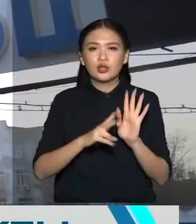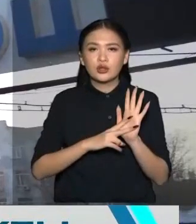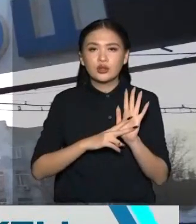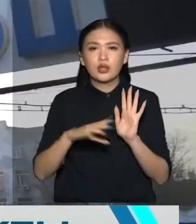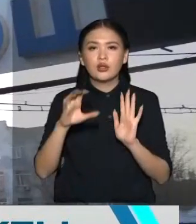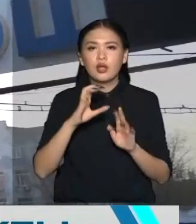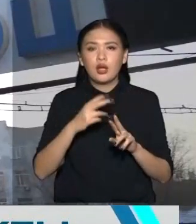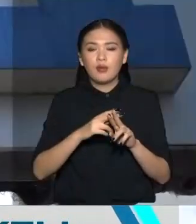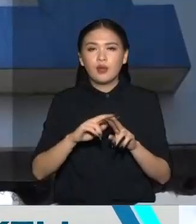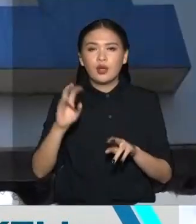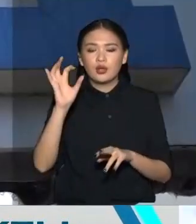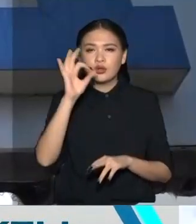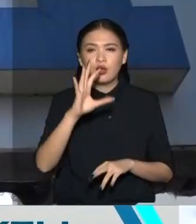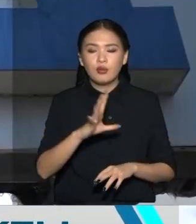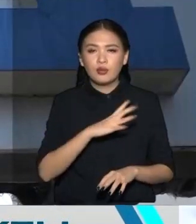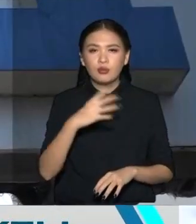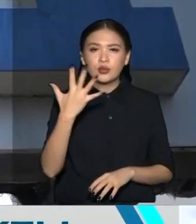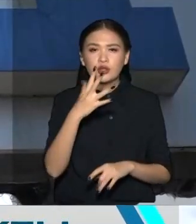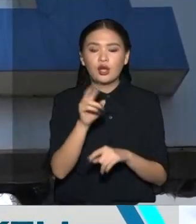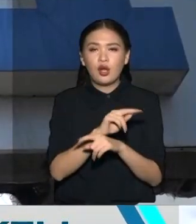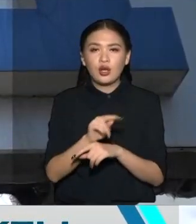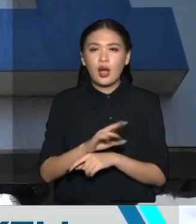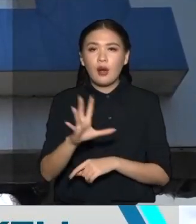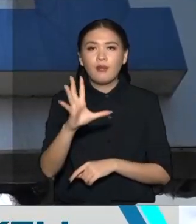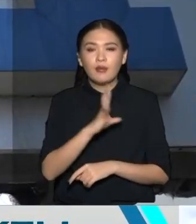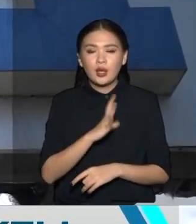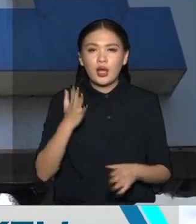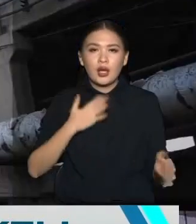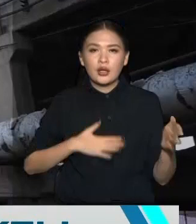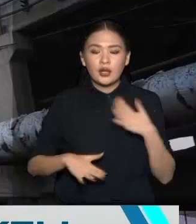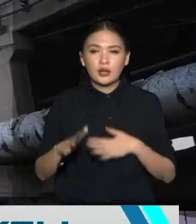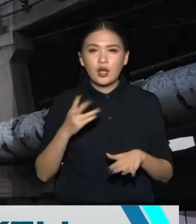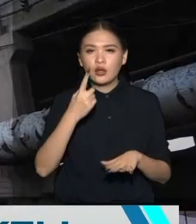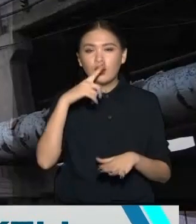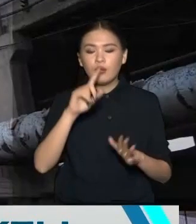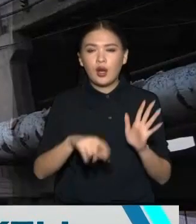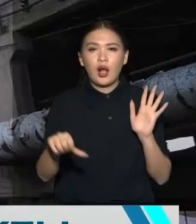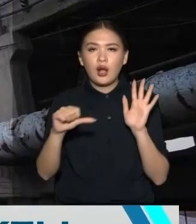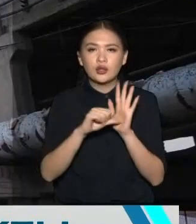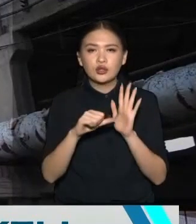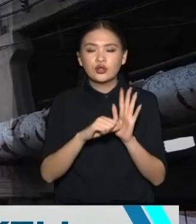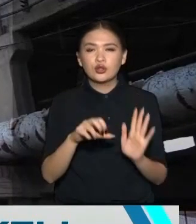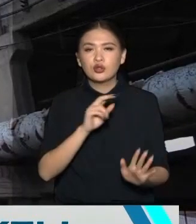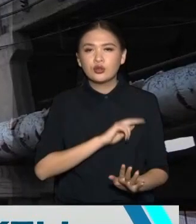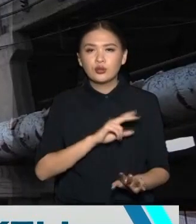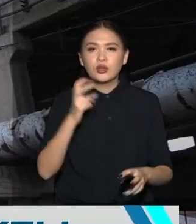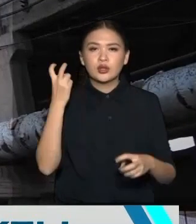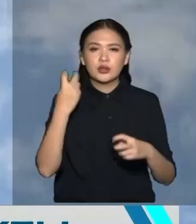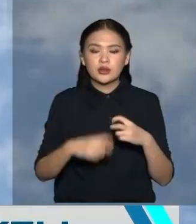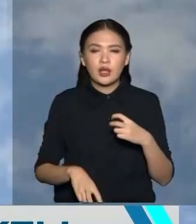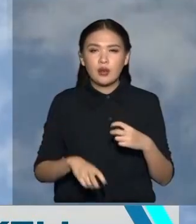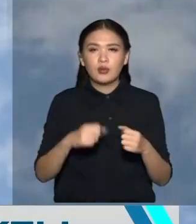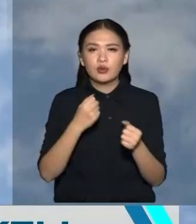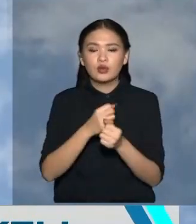қарашада істен шыққан 5 қазандық жөнделді деп сүйіншілегені сол еді. Нөмірі 6 қазандық жұмысында да ақау шығып,